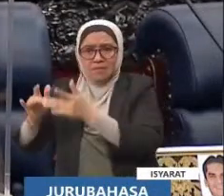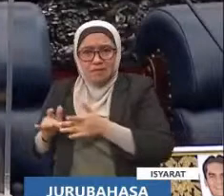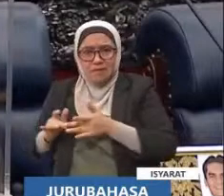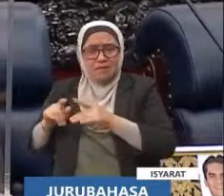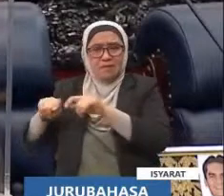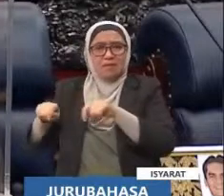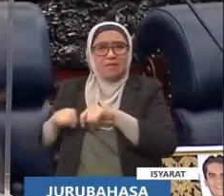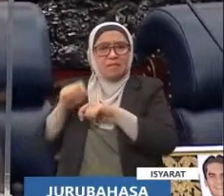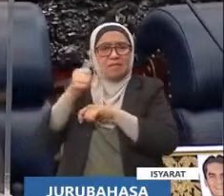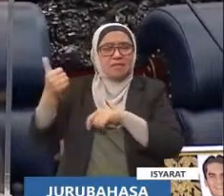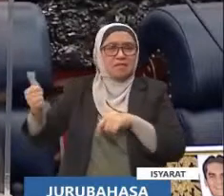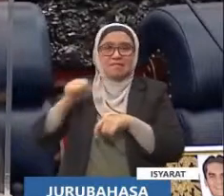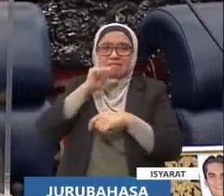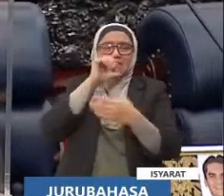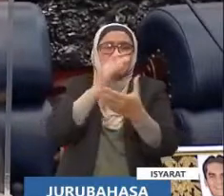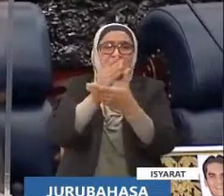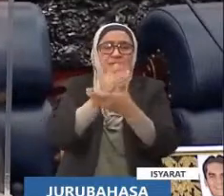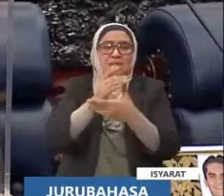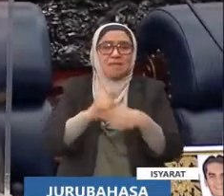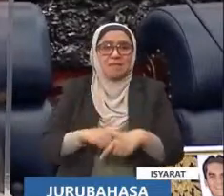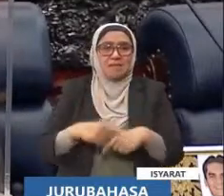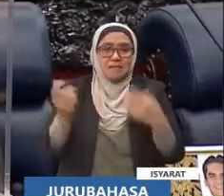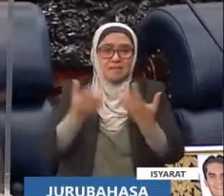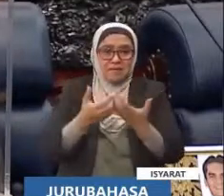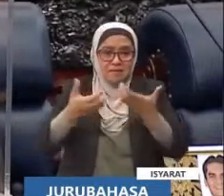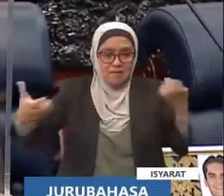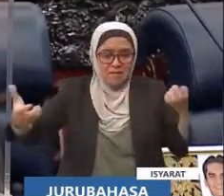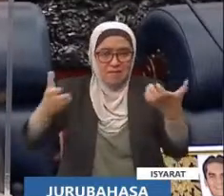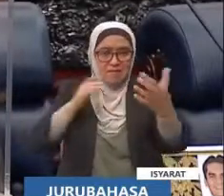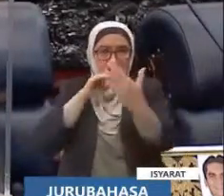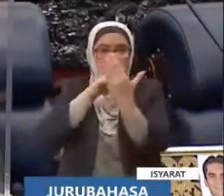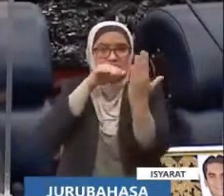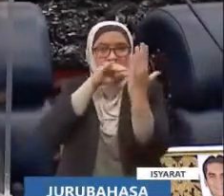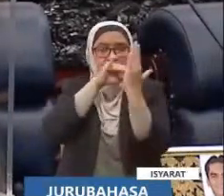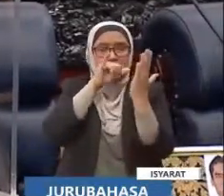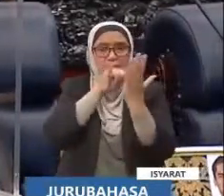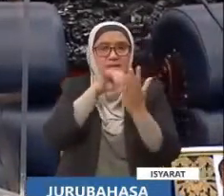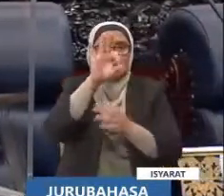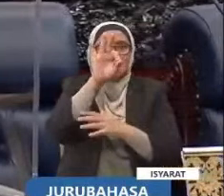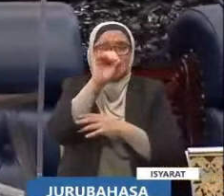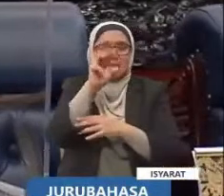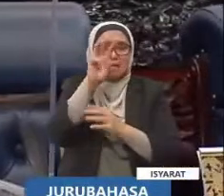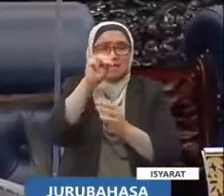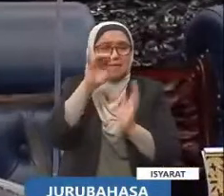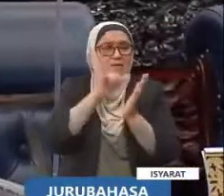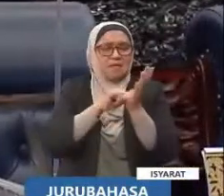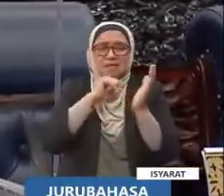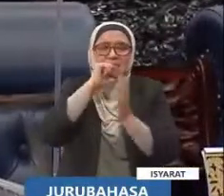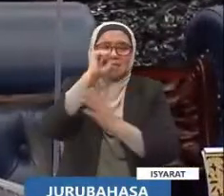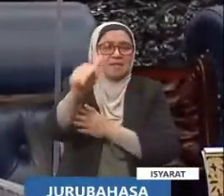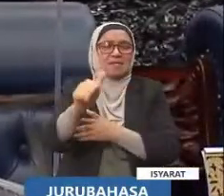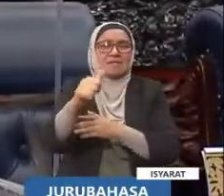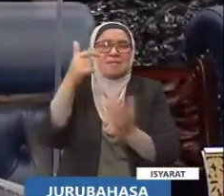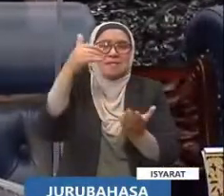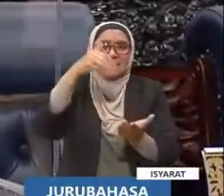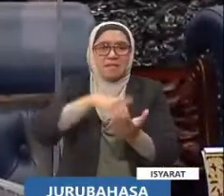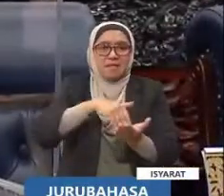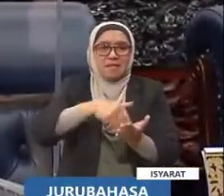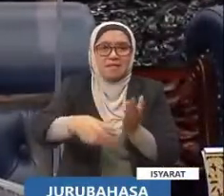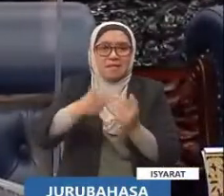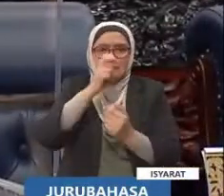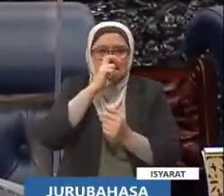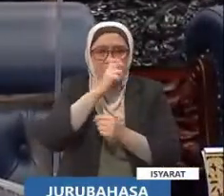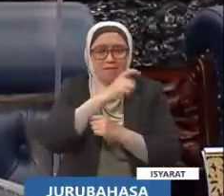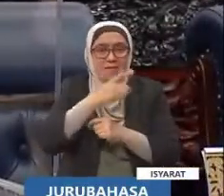dan sekatan spreishop yaitu 90menit itu tidak lagi diperkosa atau care ini dapat